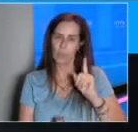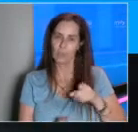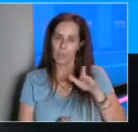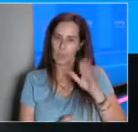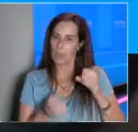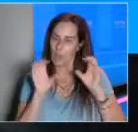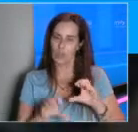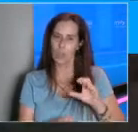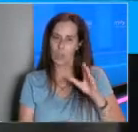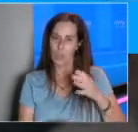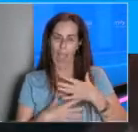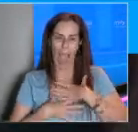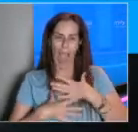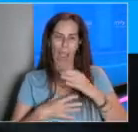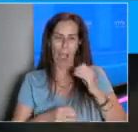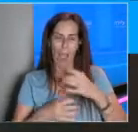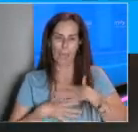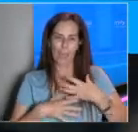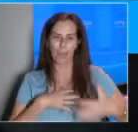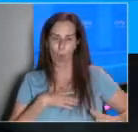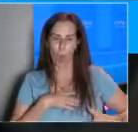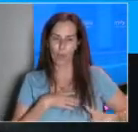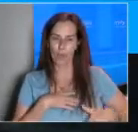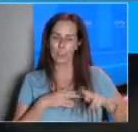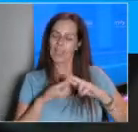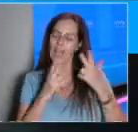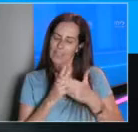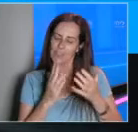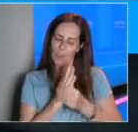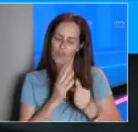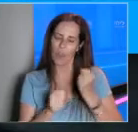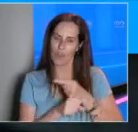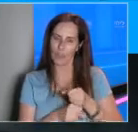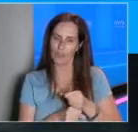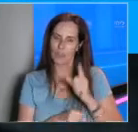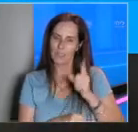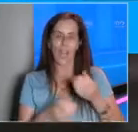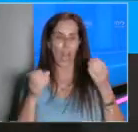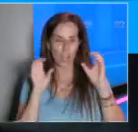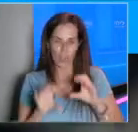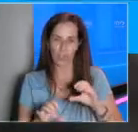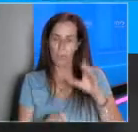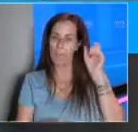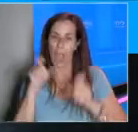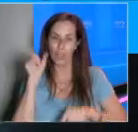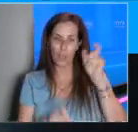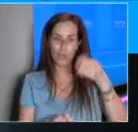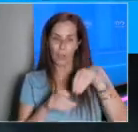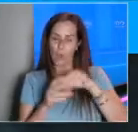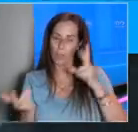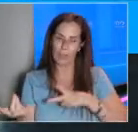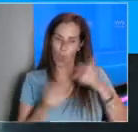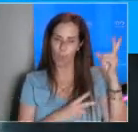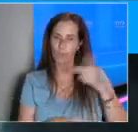גם להשקיע, ואגב, האקמו זה לא המכונה, זה הצוות המיומן שמפעיל אותה, אנחנו צריכים להשקיע באנשים בתוך מערכת